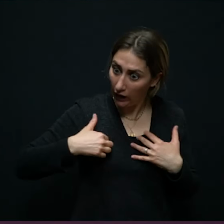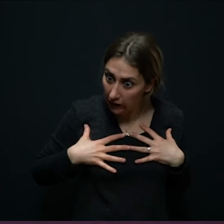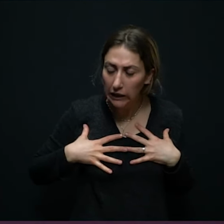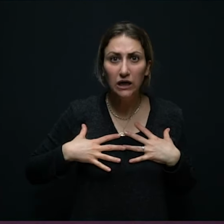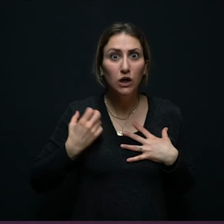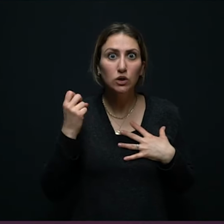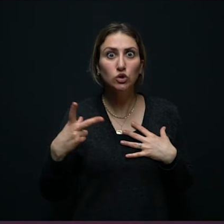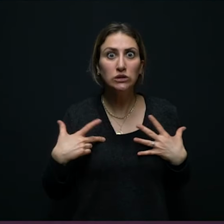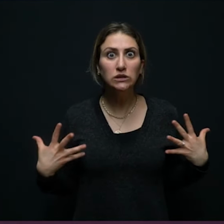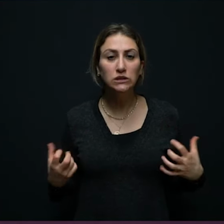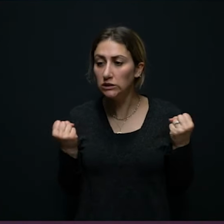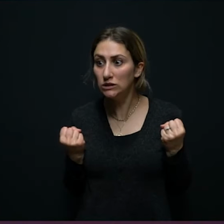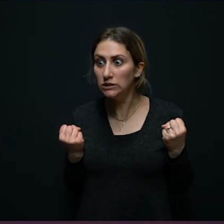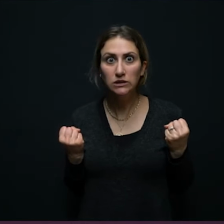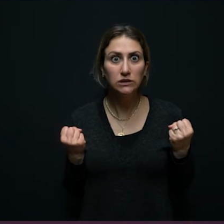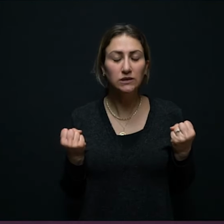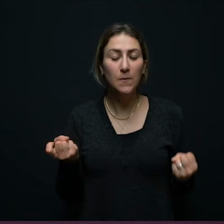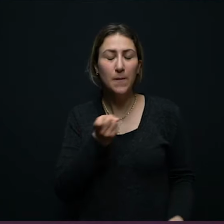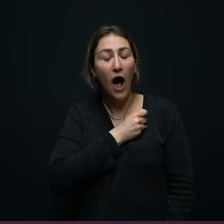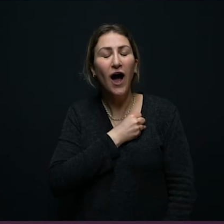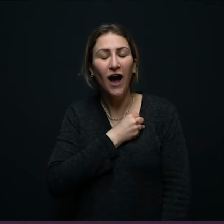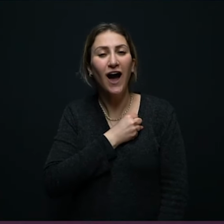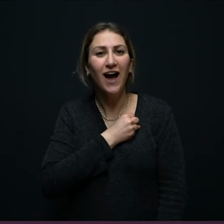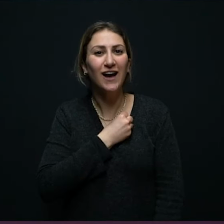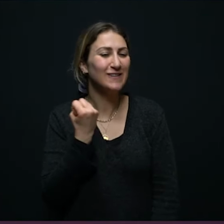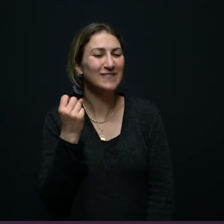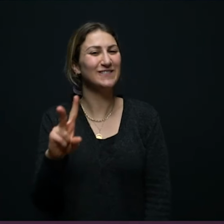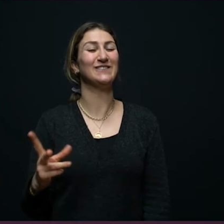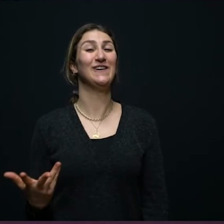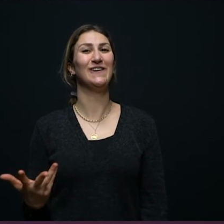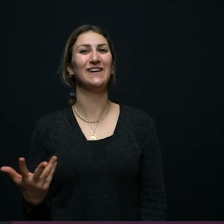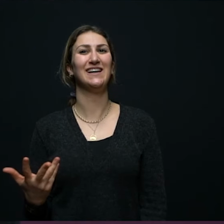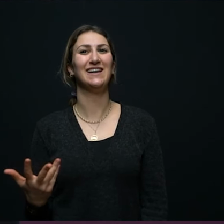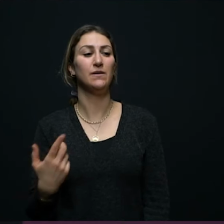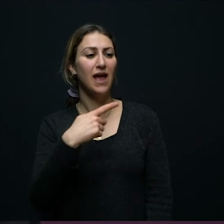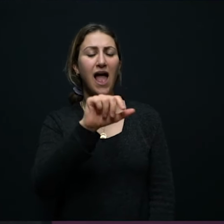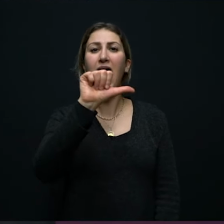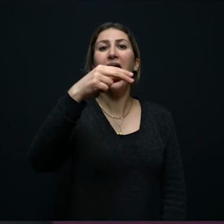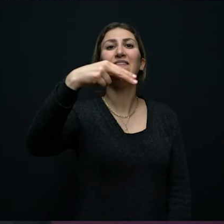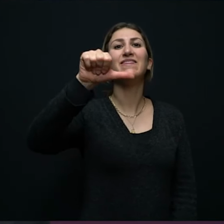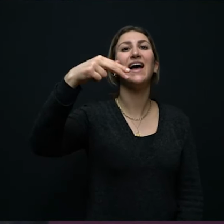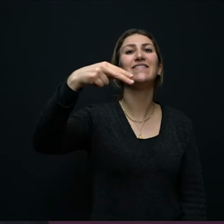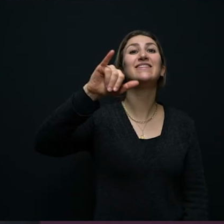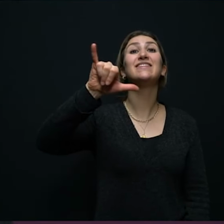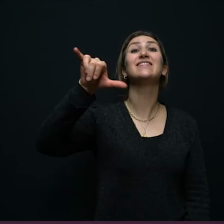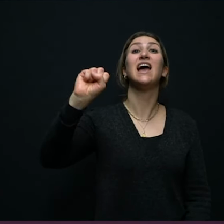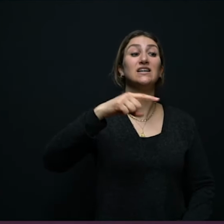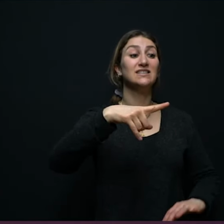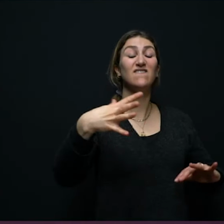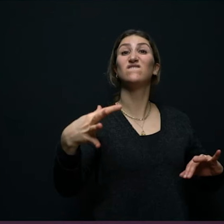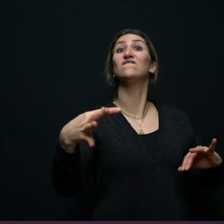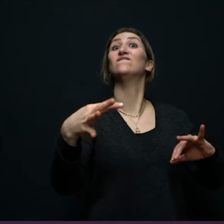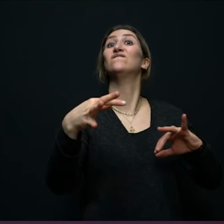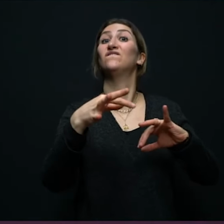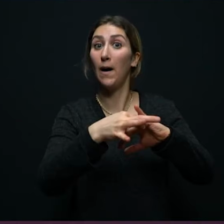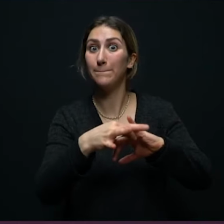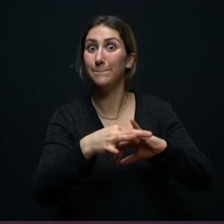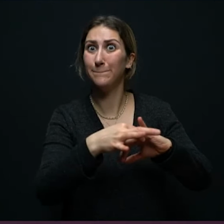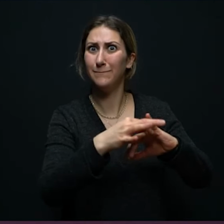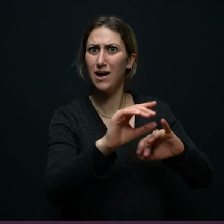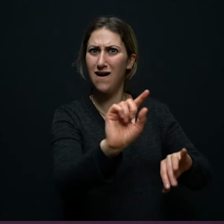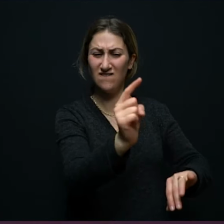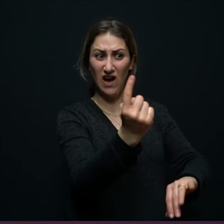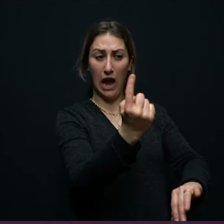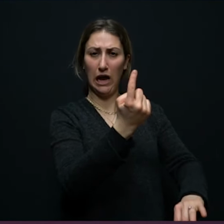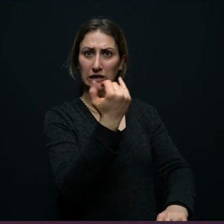ici et quand la femme dagnas arrivé je sais pas mme à la place de pierre tu aurais peut-être